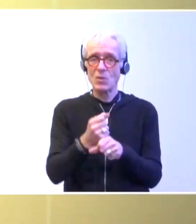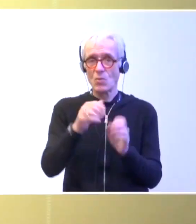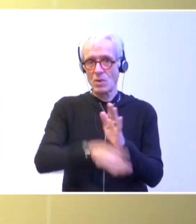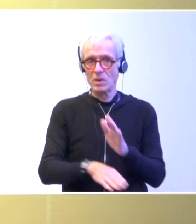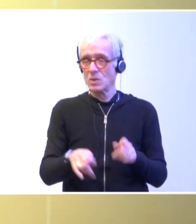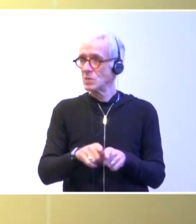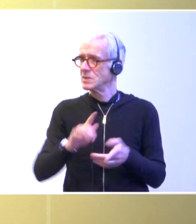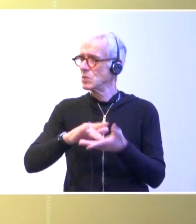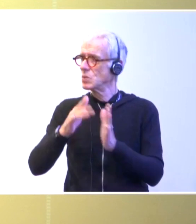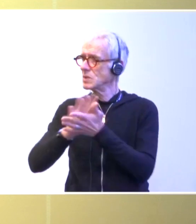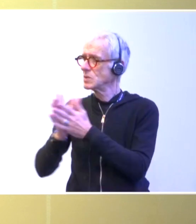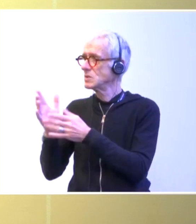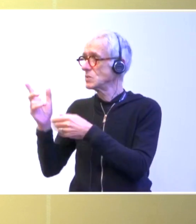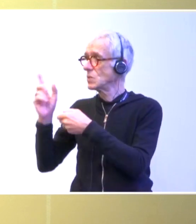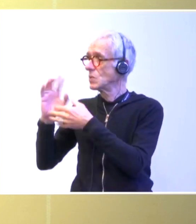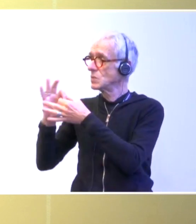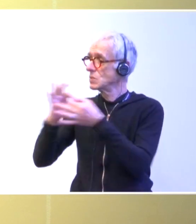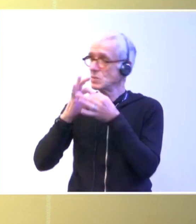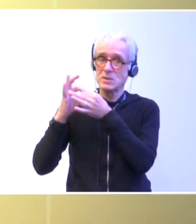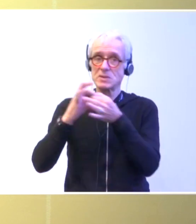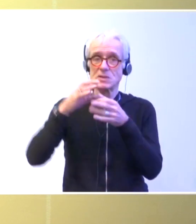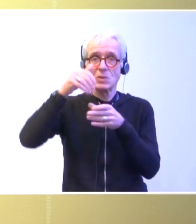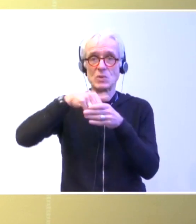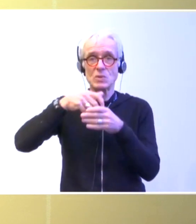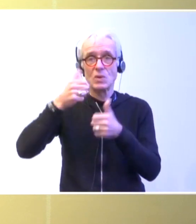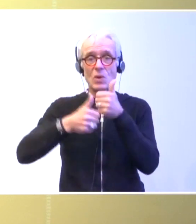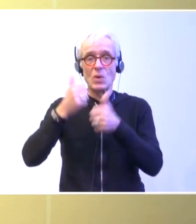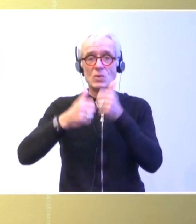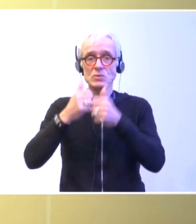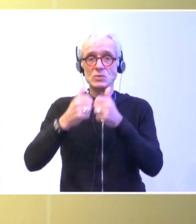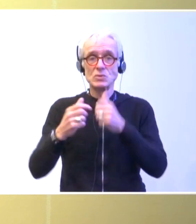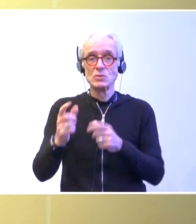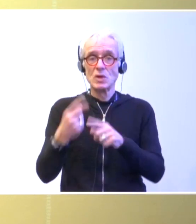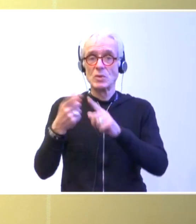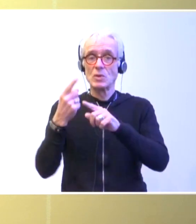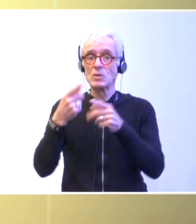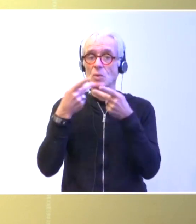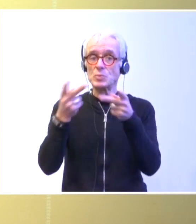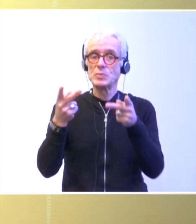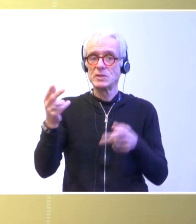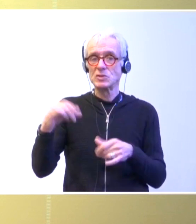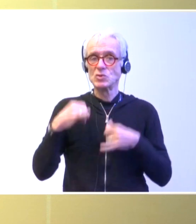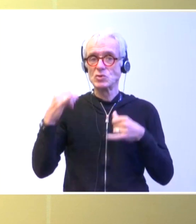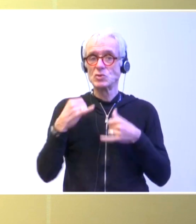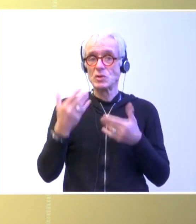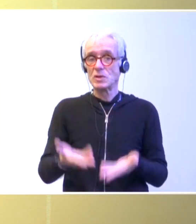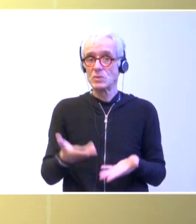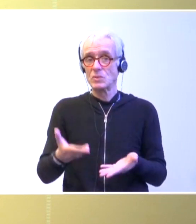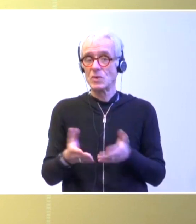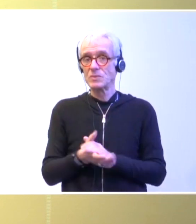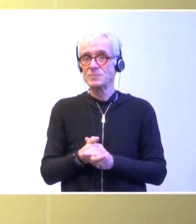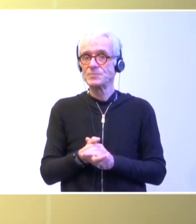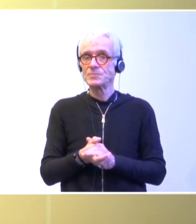de solidarité bouclieront. Il y a un enjeu tout particulier sur le public jeune actuellement.